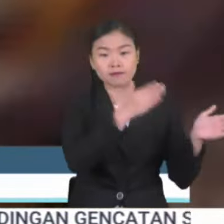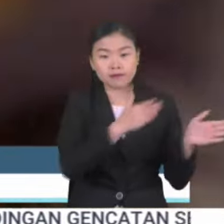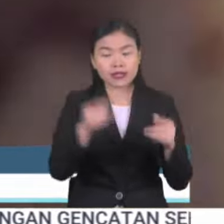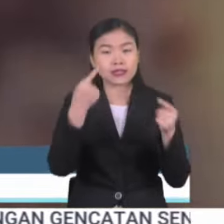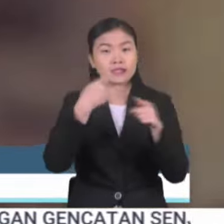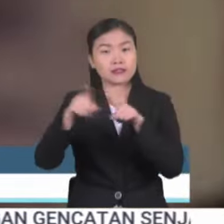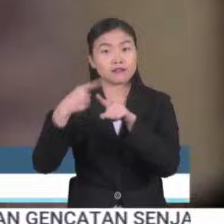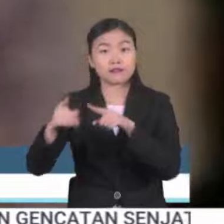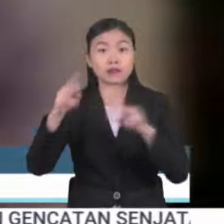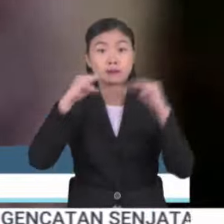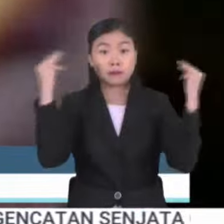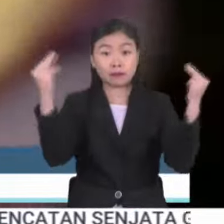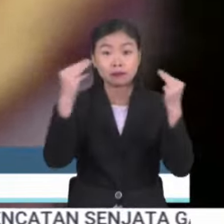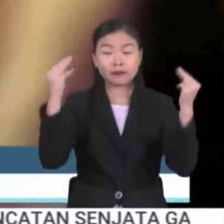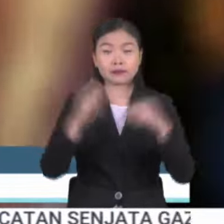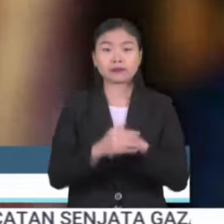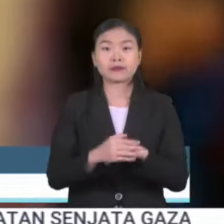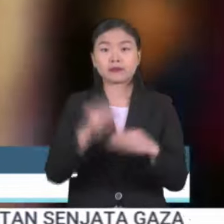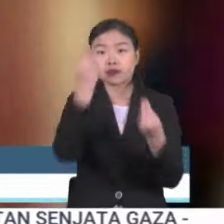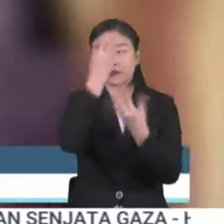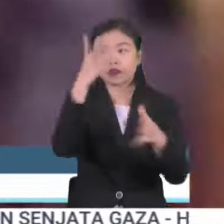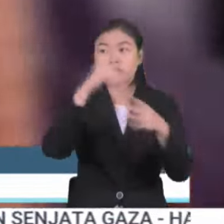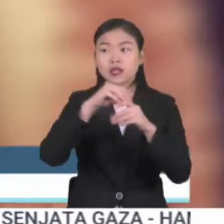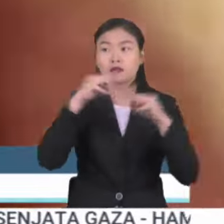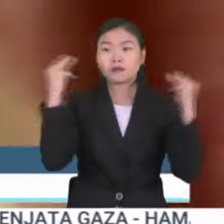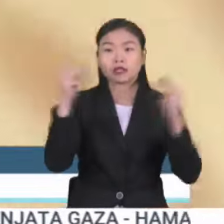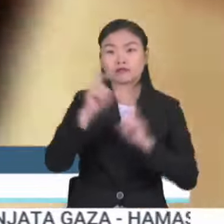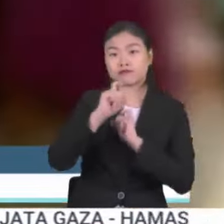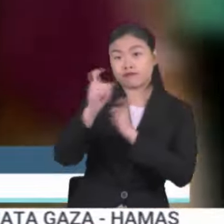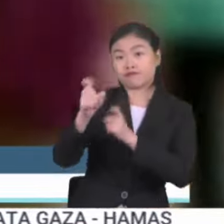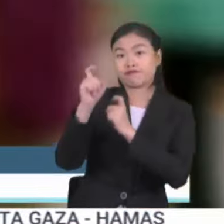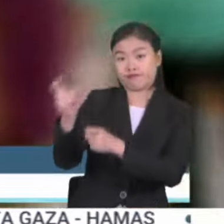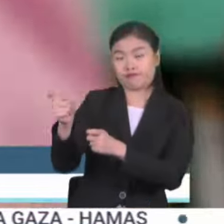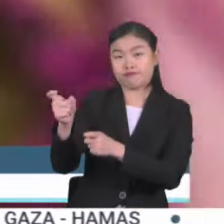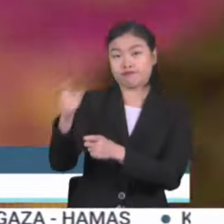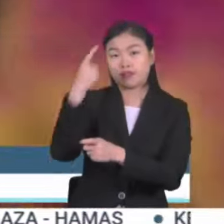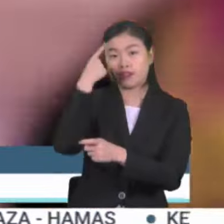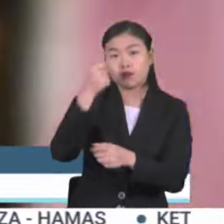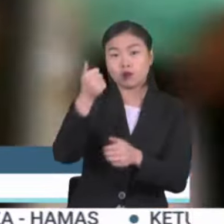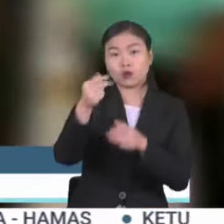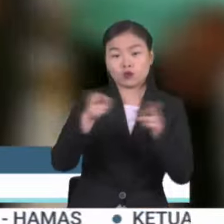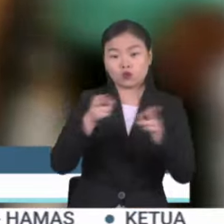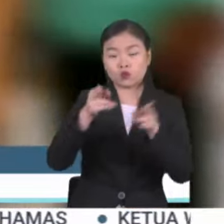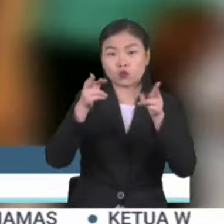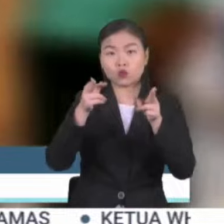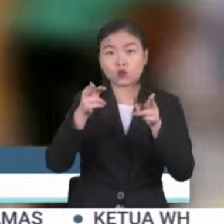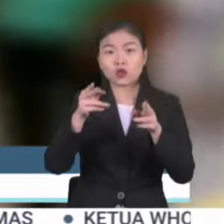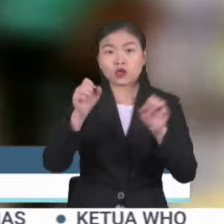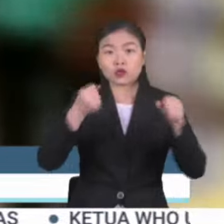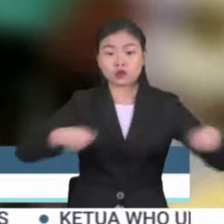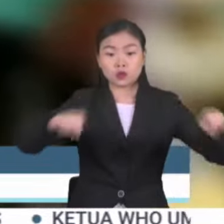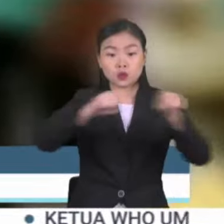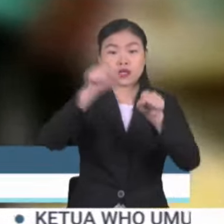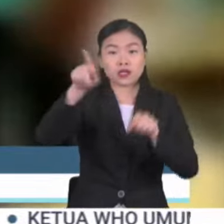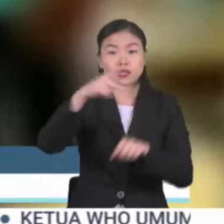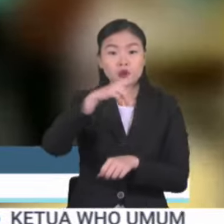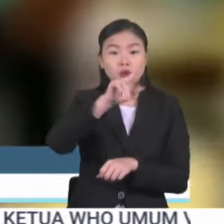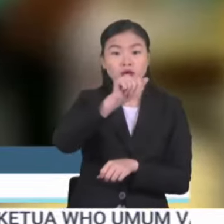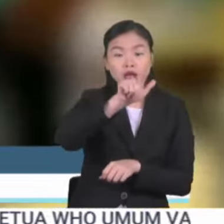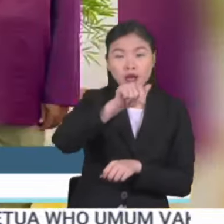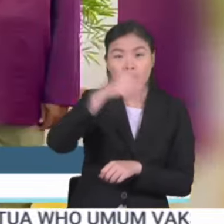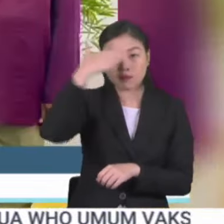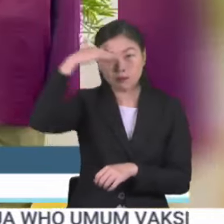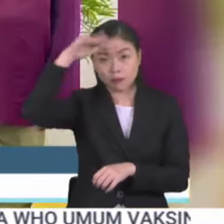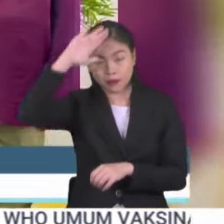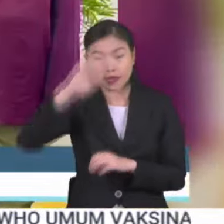majlis ilmu. Beliau memaklumkannya pada majlis penyerahan sumbangan berkenaan kepada pengurusan surau di Kuala Perlis.